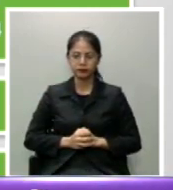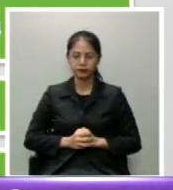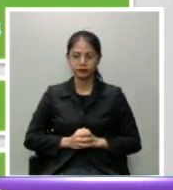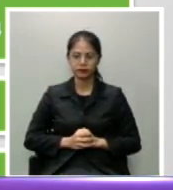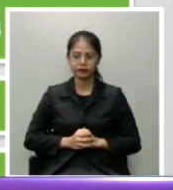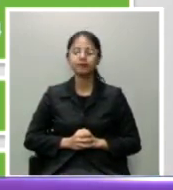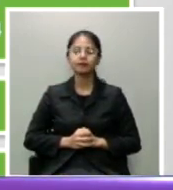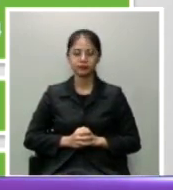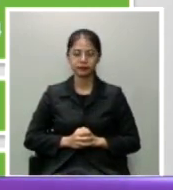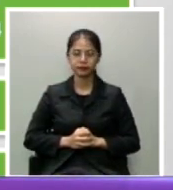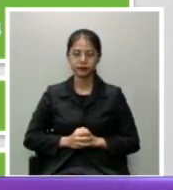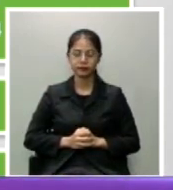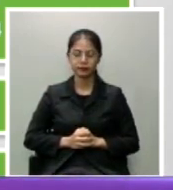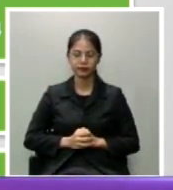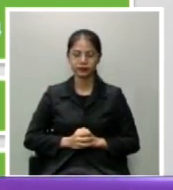ท่านประธานครับ